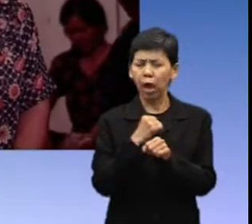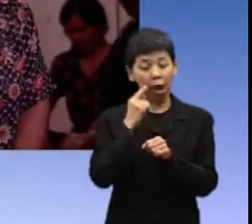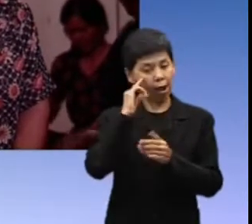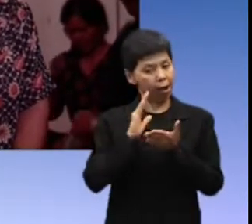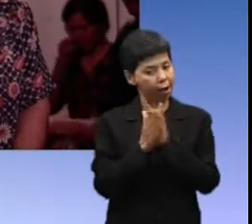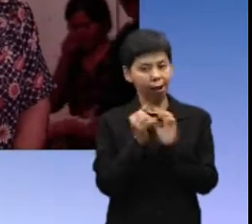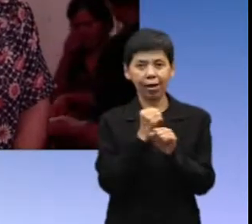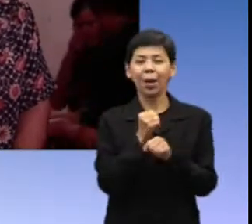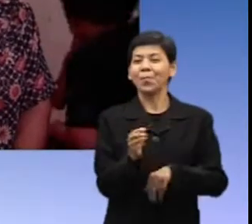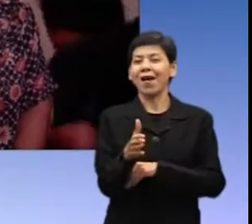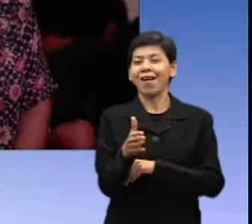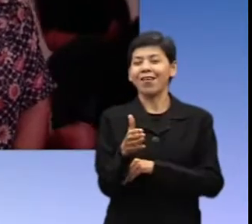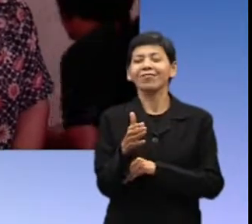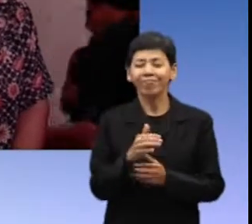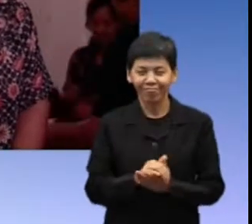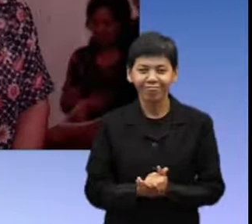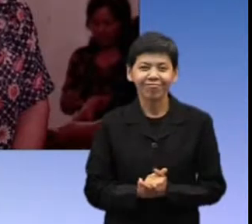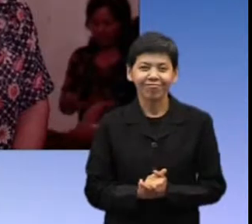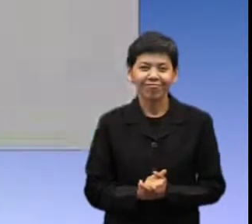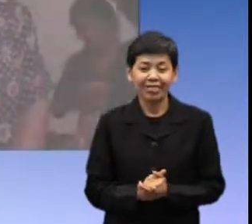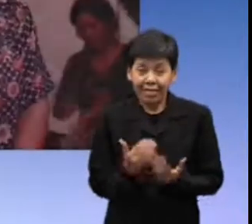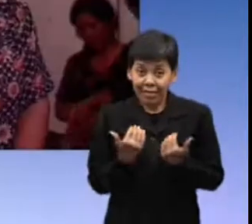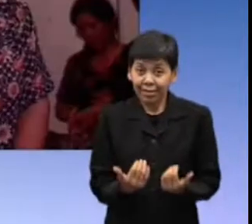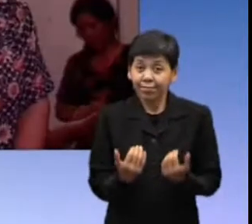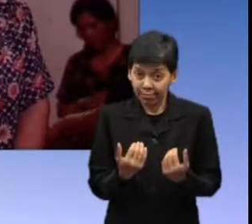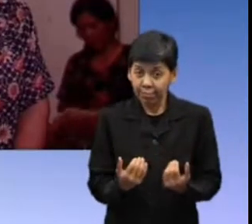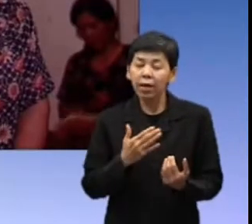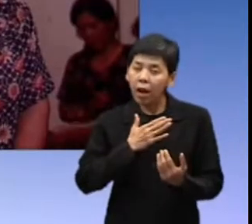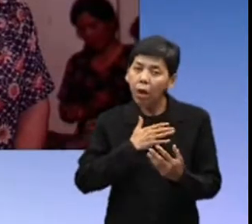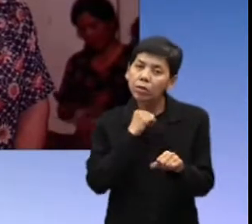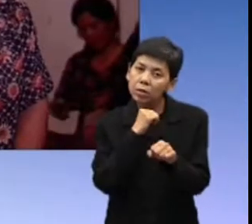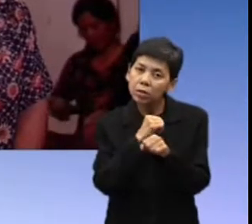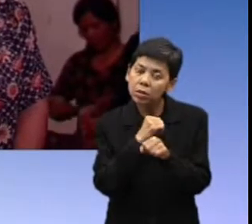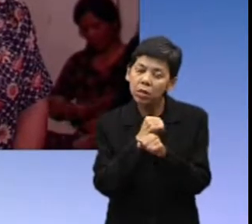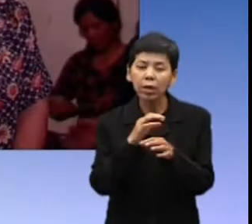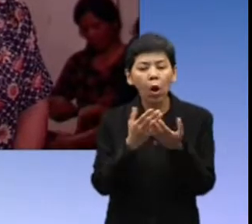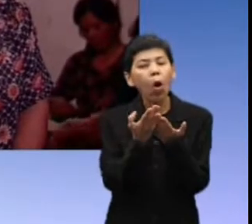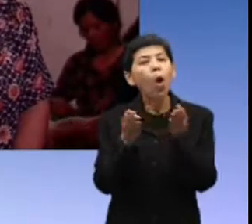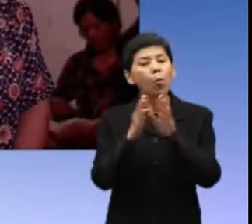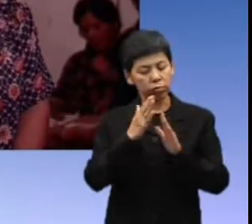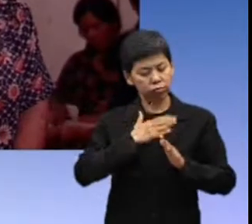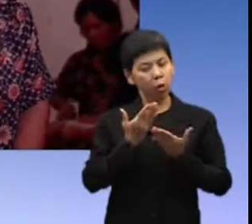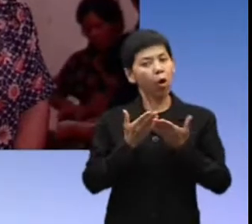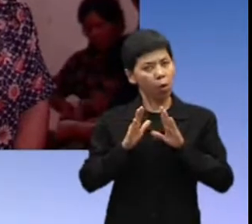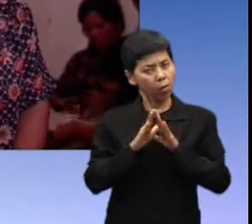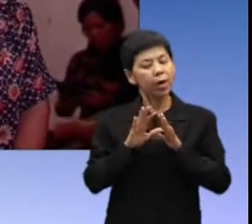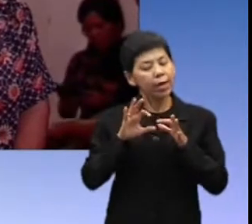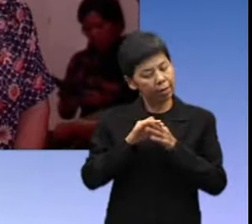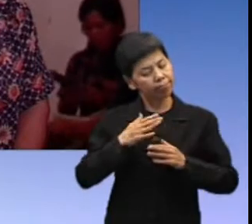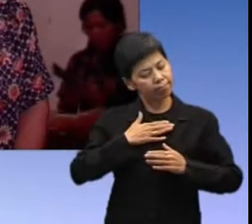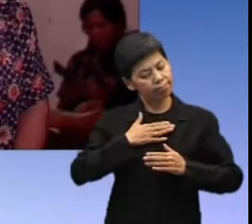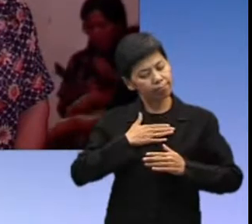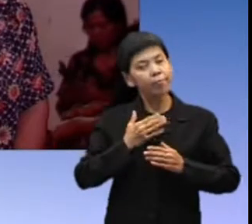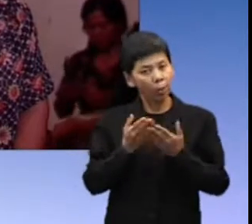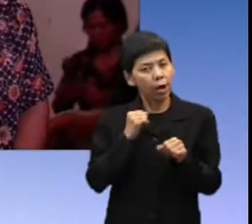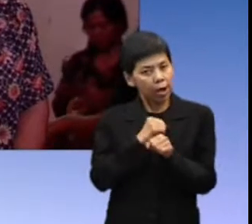ามาประยุกต์เป็นไส้กรอกปลาสมุนไพรค่ะตอนนี้เราทำภายในครอบครัวของเรานะคะเป็นอุตสาหกรรมภ